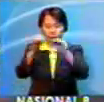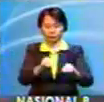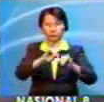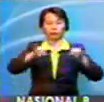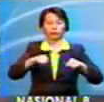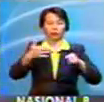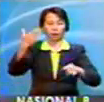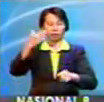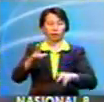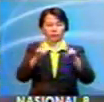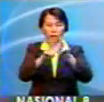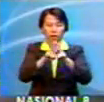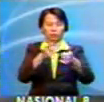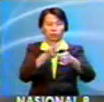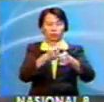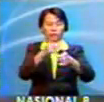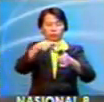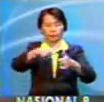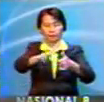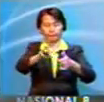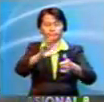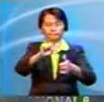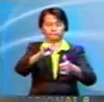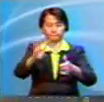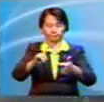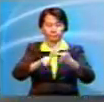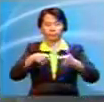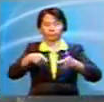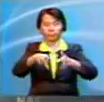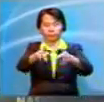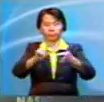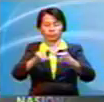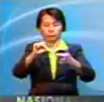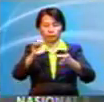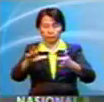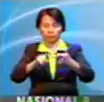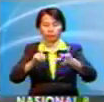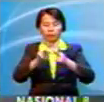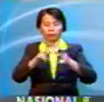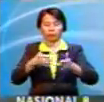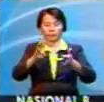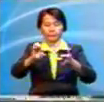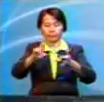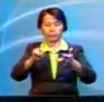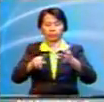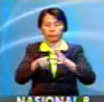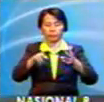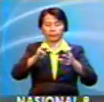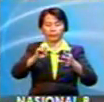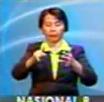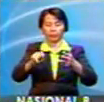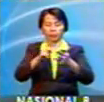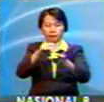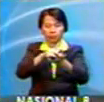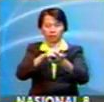Jumaat lalu. Kampung terlibat ialah Kampung Parik Simpang 4, Kampung Parik Simpang 5, Kampung Beriah dan Kampung Matang Tengah.